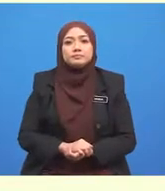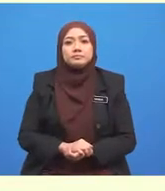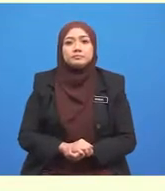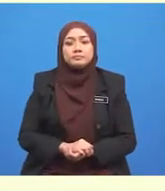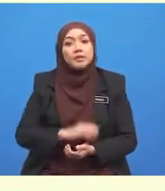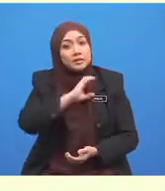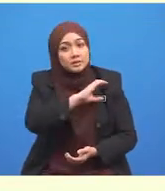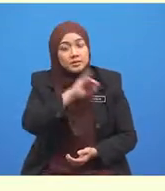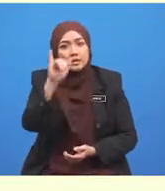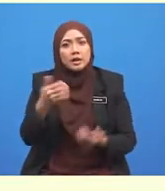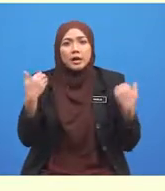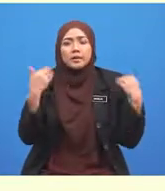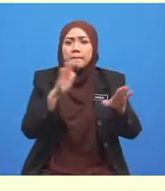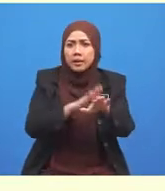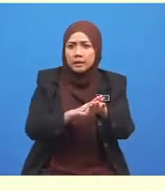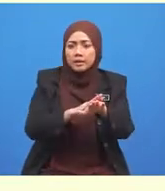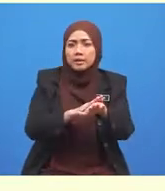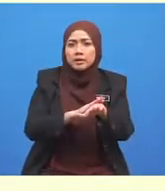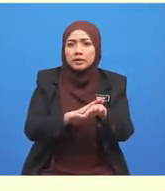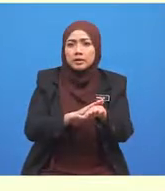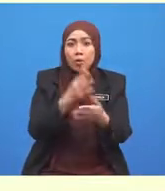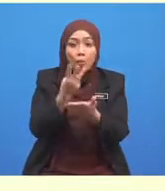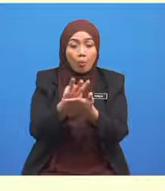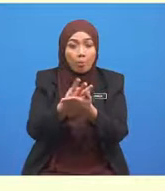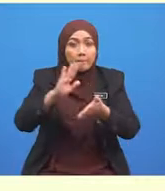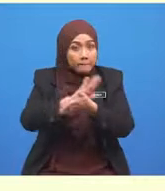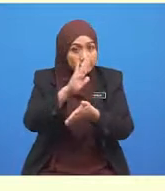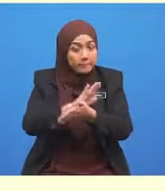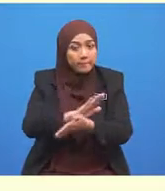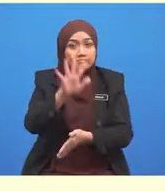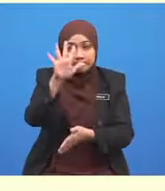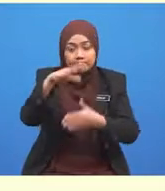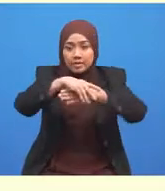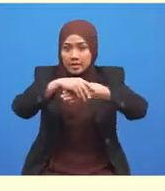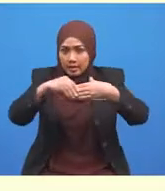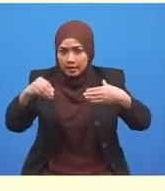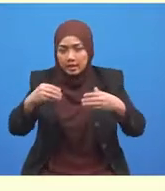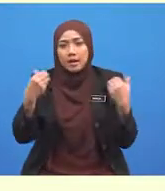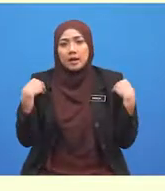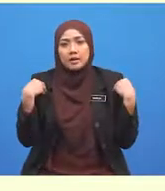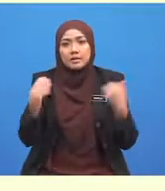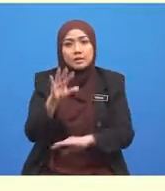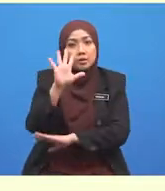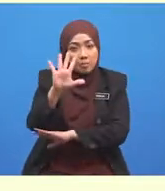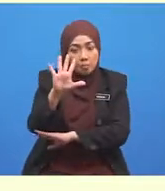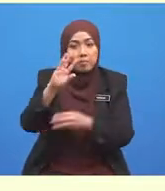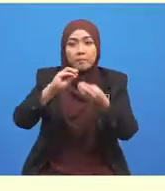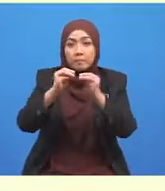terdapat pada wang kertas RM5 ialah mempunyai nombor 5,